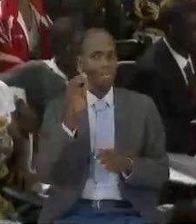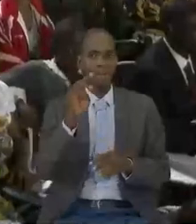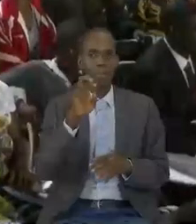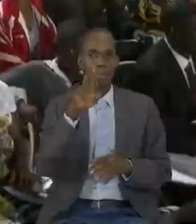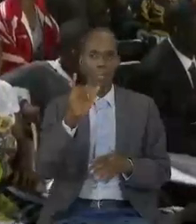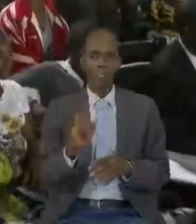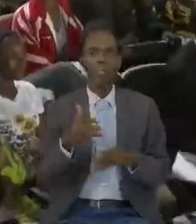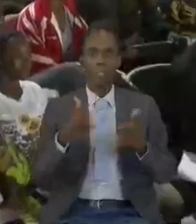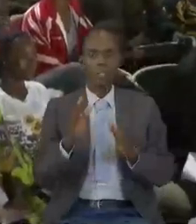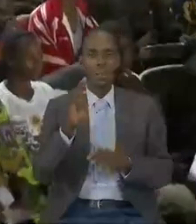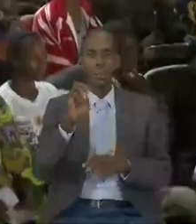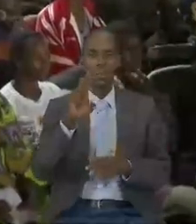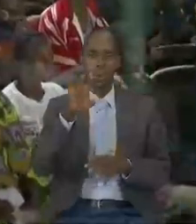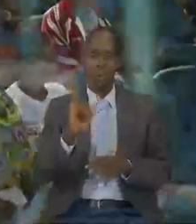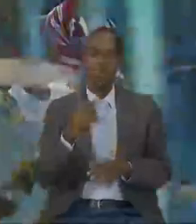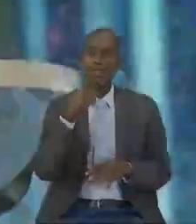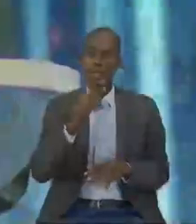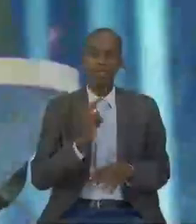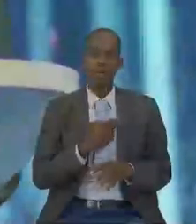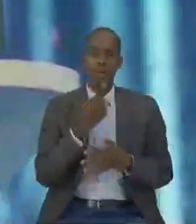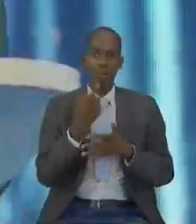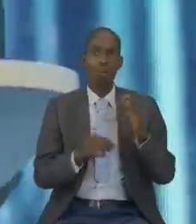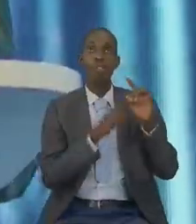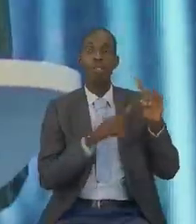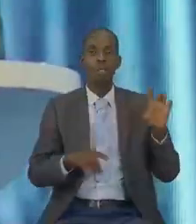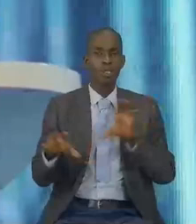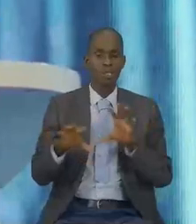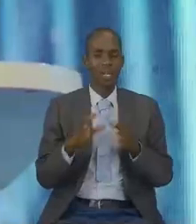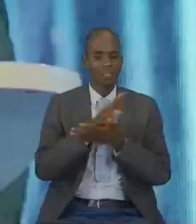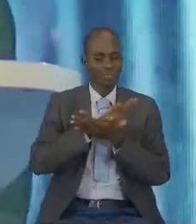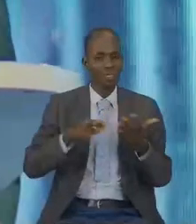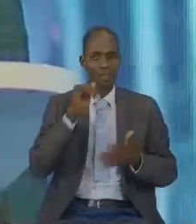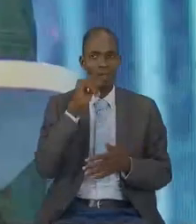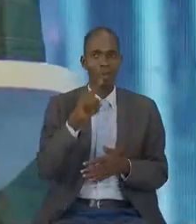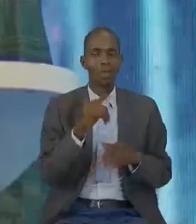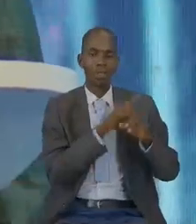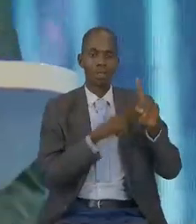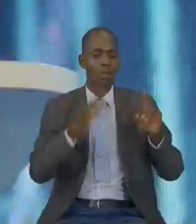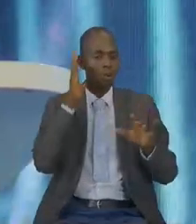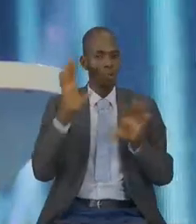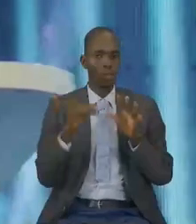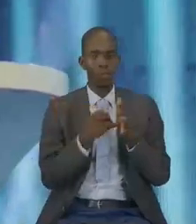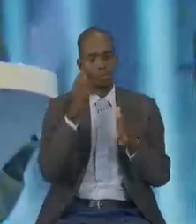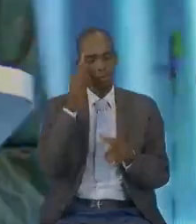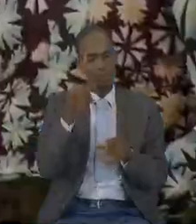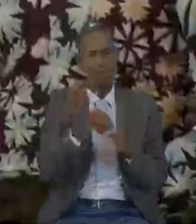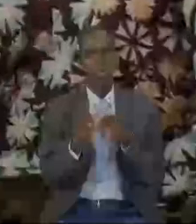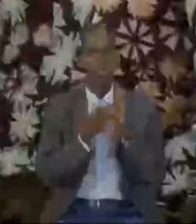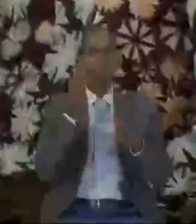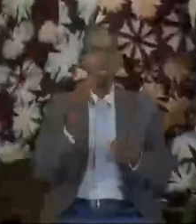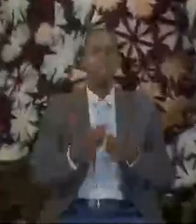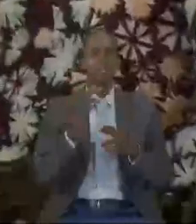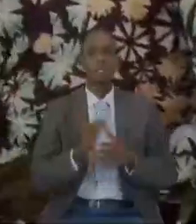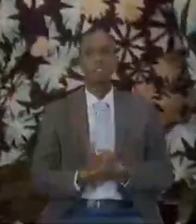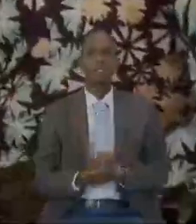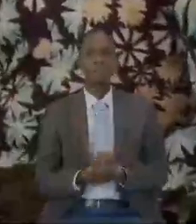Écoutons merci et que merci nous dise ce que le Seigneur a fait, Dieu l'a purifié et le Seigneur le fera pour